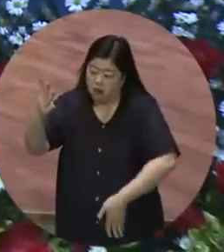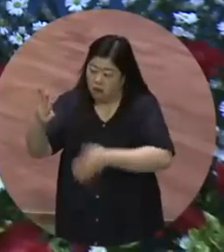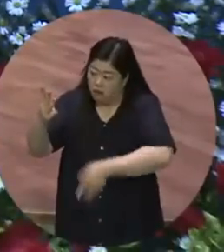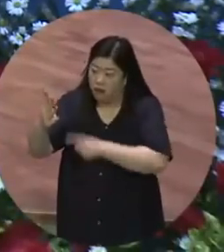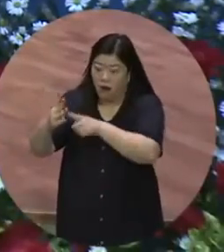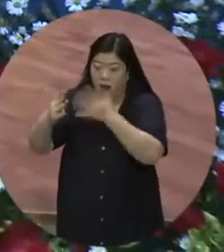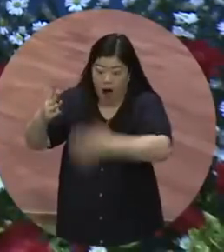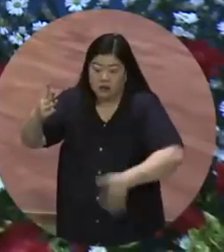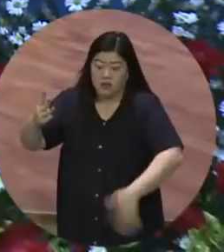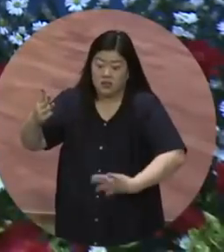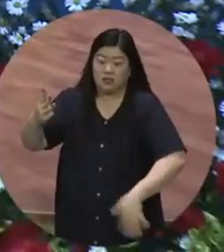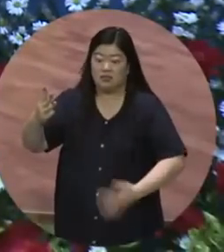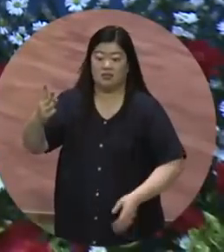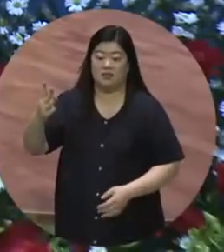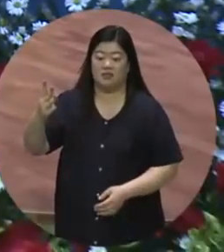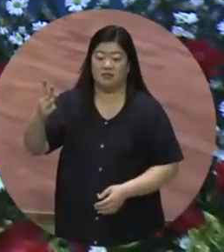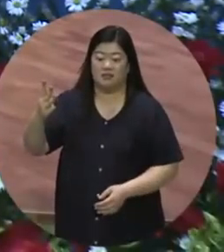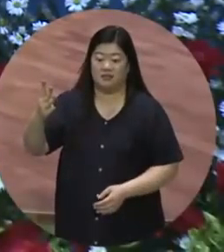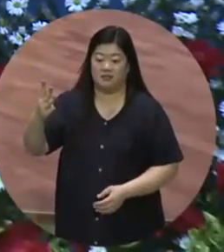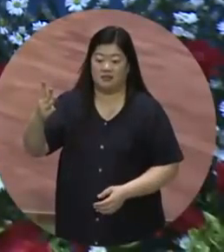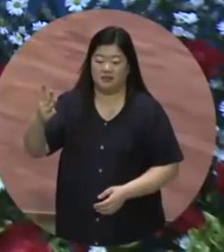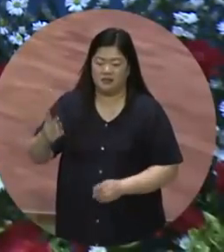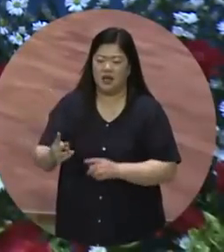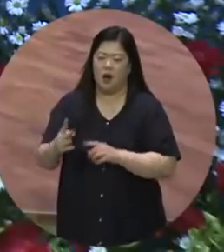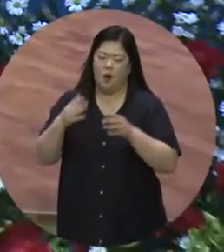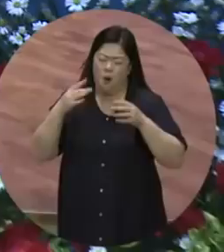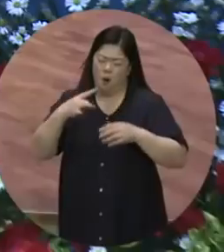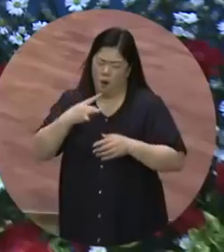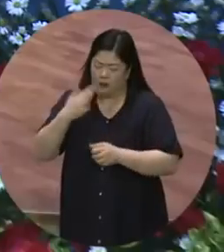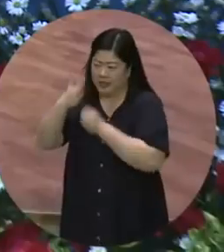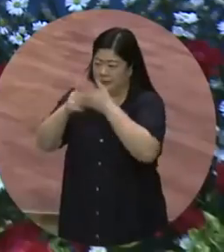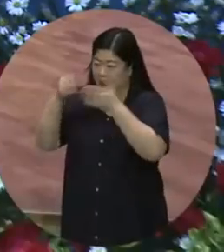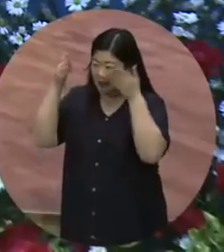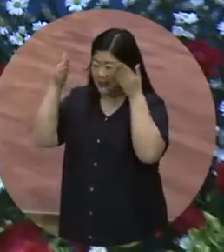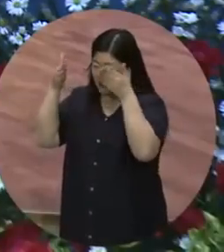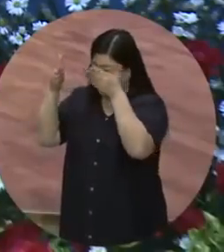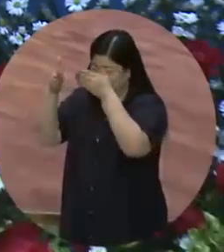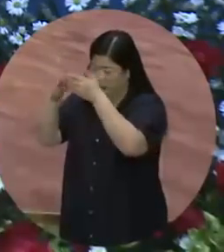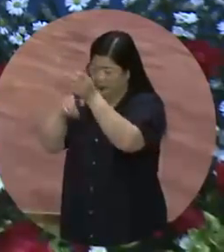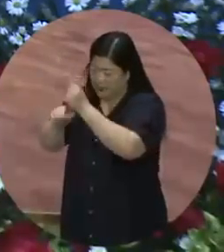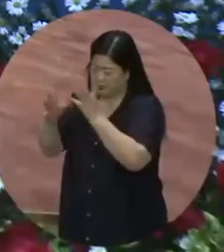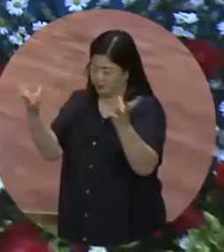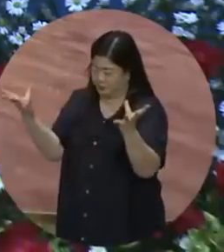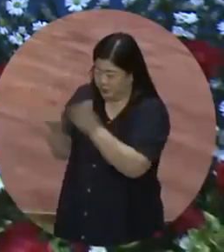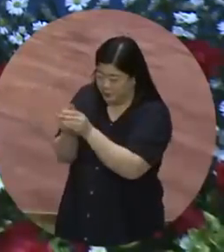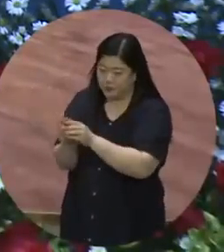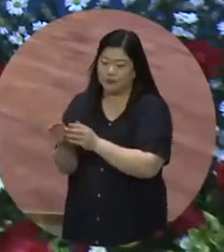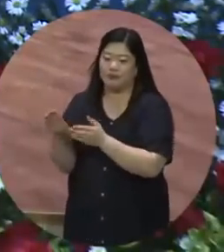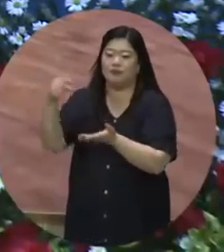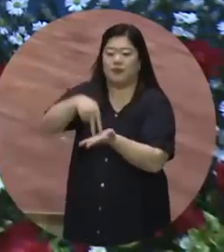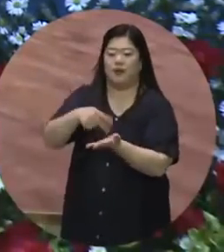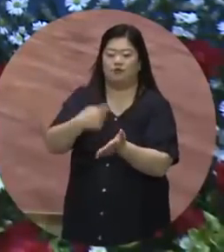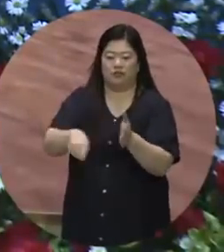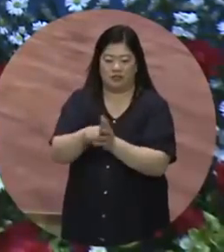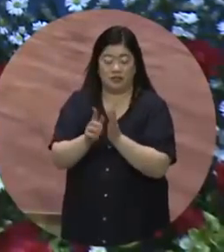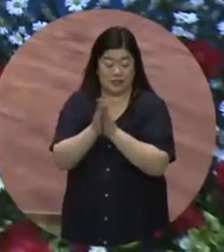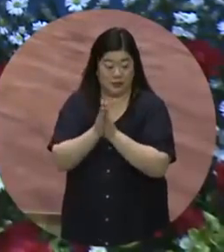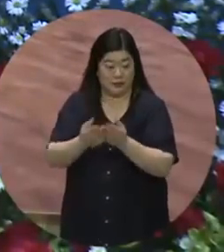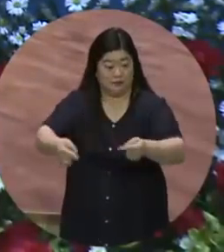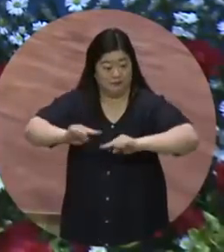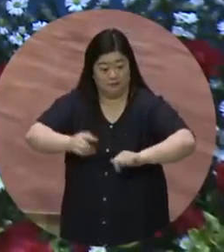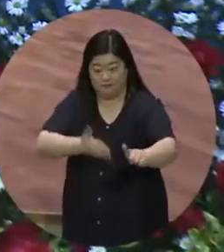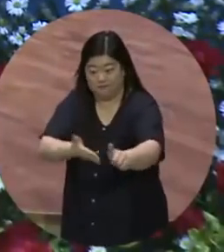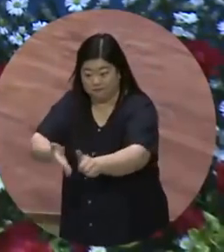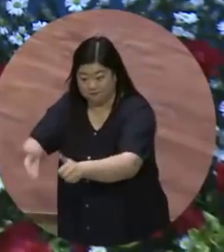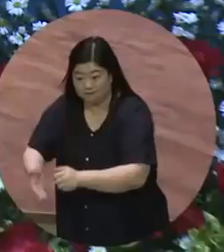행동을 하시길 바랍니다. 그래서 오직 여호와의 뜻만이 완전히 서는데 실제로 쓰임받기를 죄물로 축복합니다.